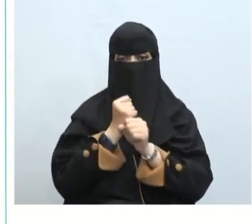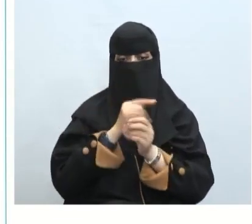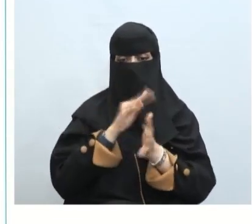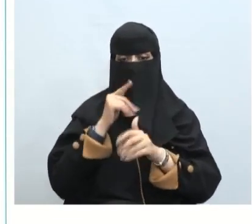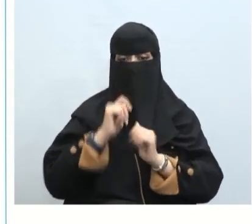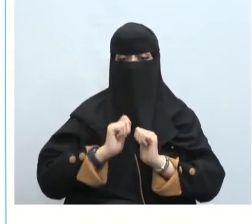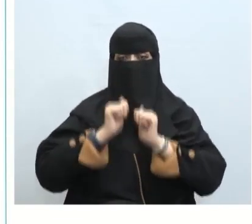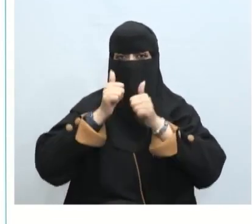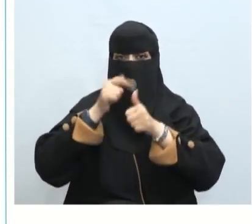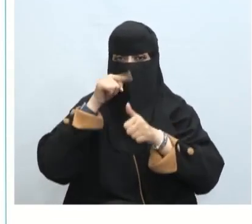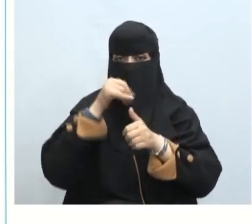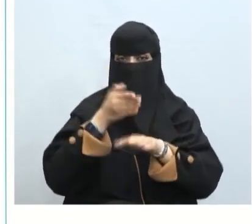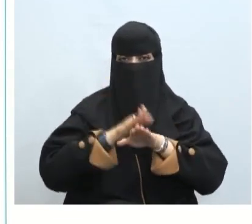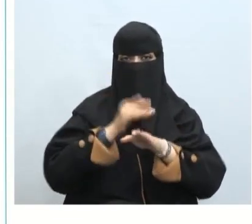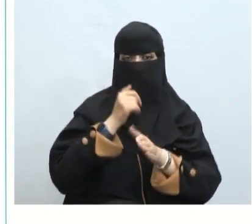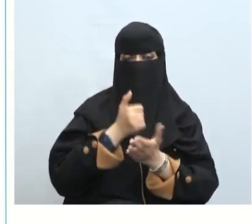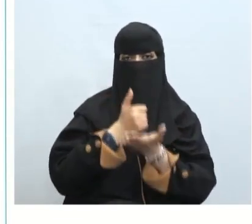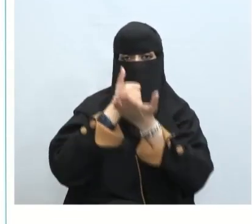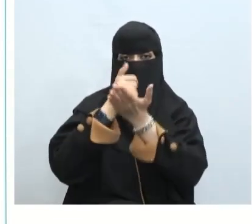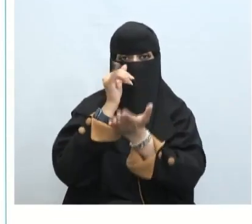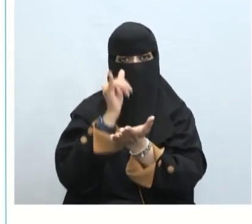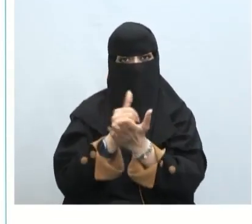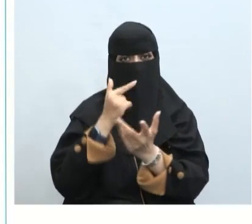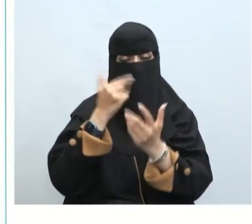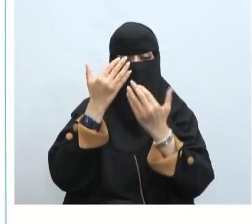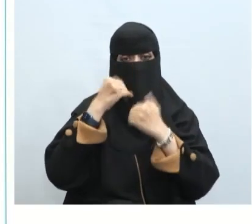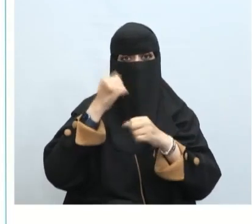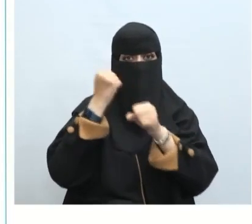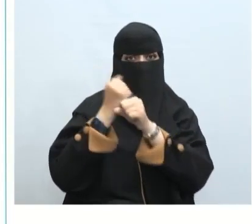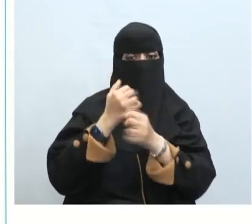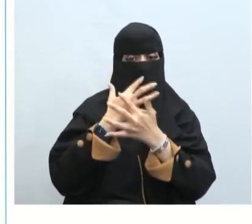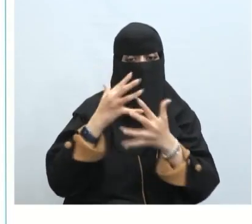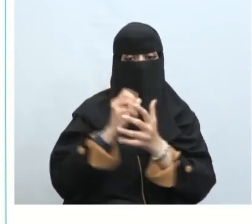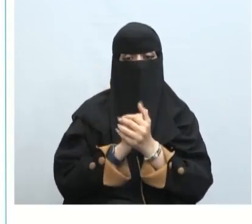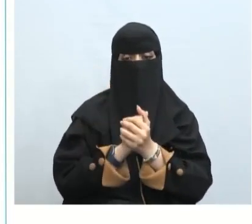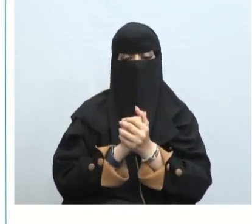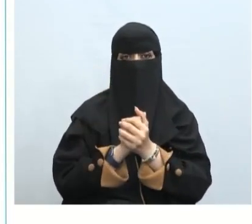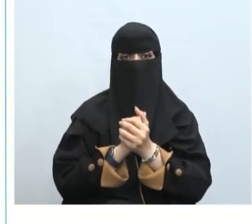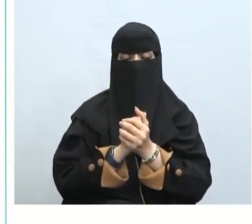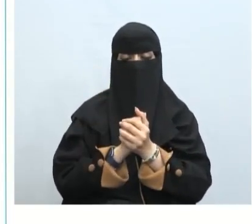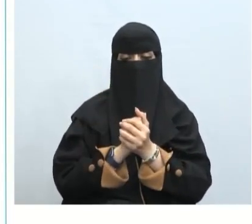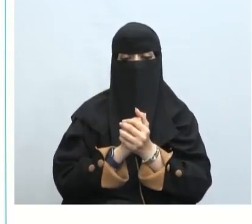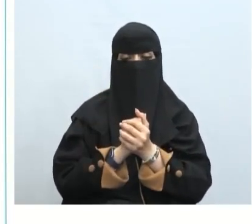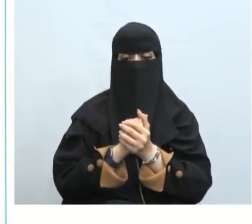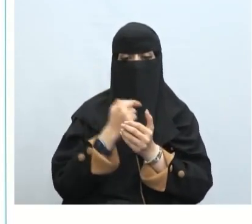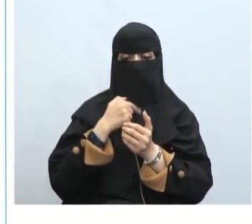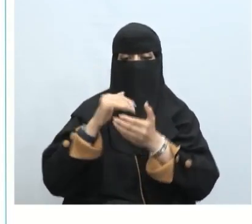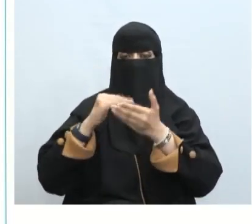على تحمل المسؤوليه وضغوط العمل من صفات المتطوع